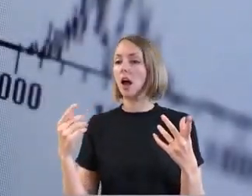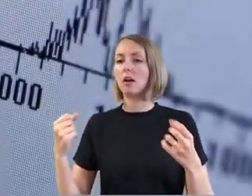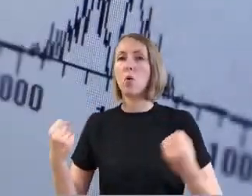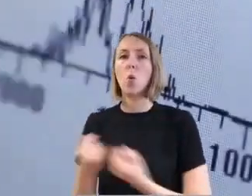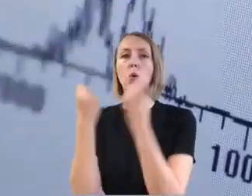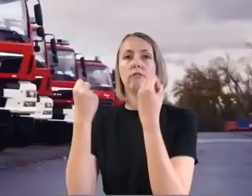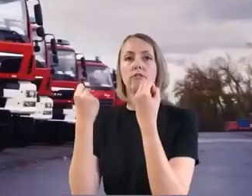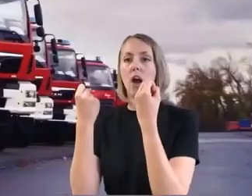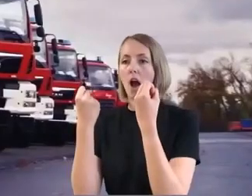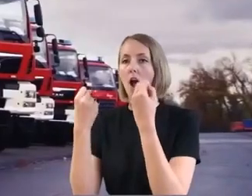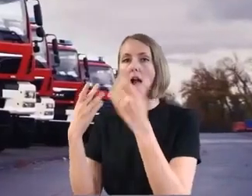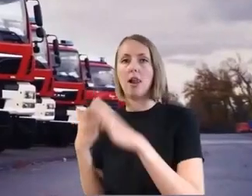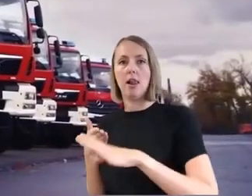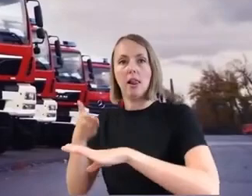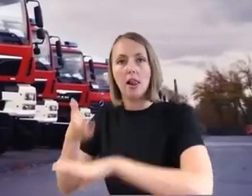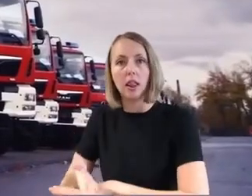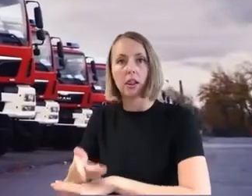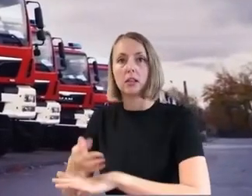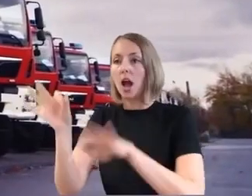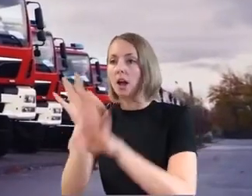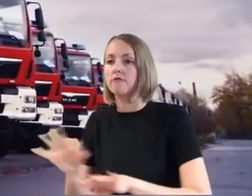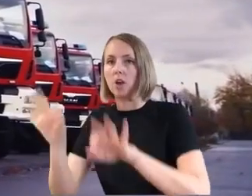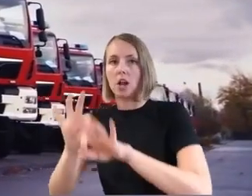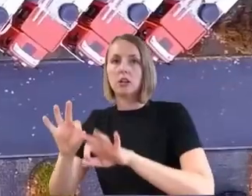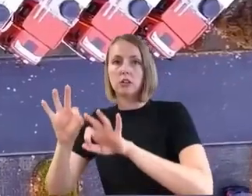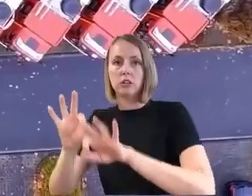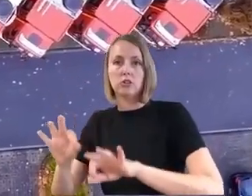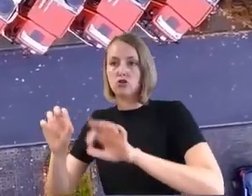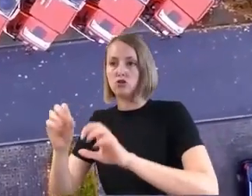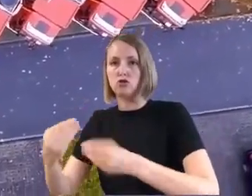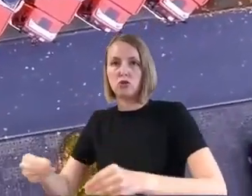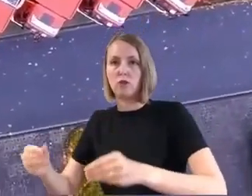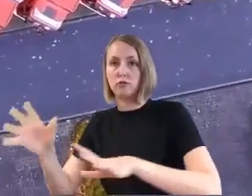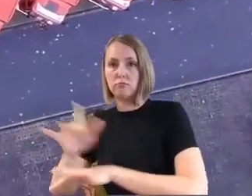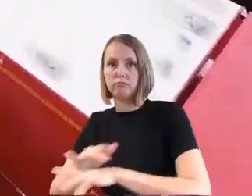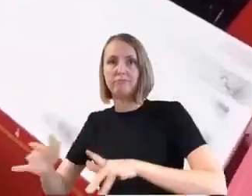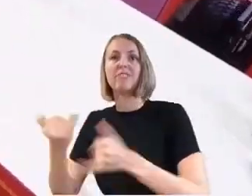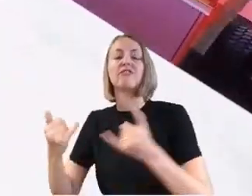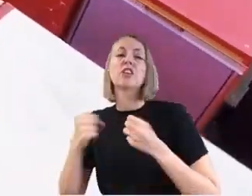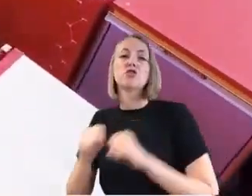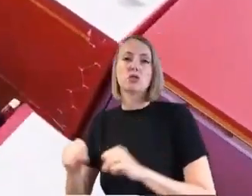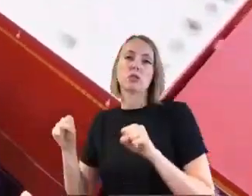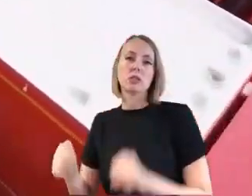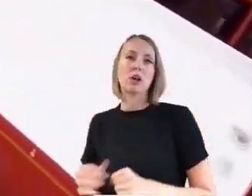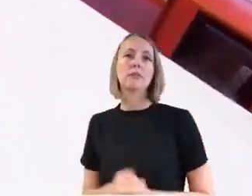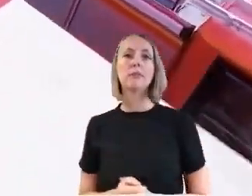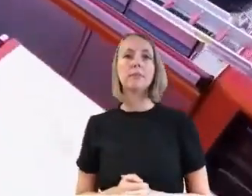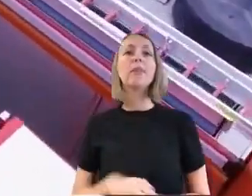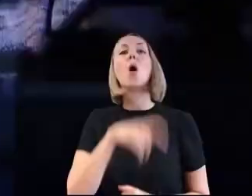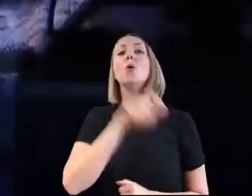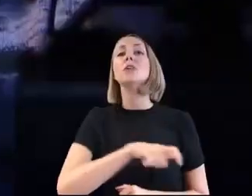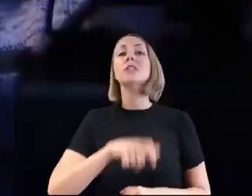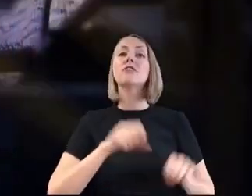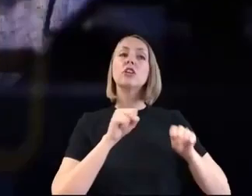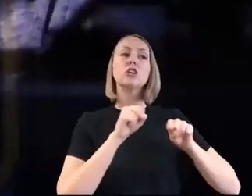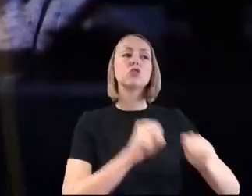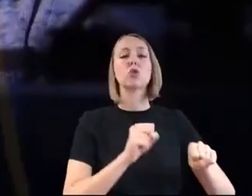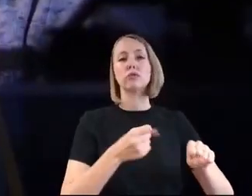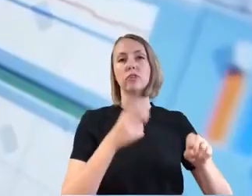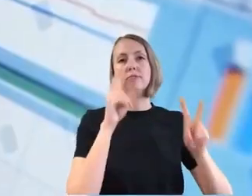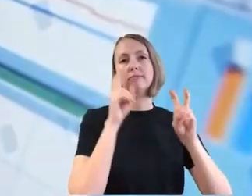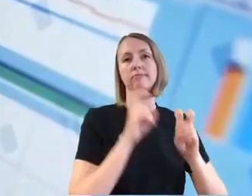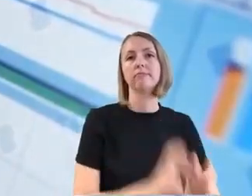schützt wir entwickeln spezielle fahrzeuge für den zivilschutz die auch bei besonders schweren unglücksfällen oder